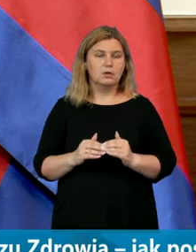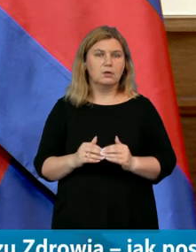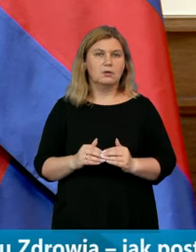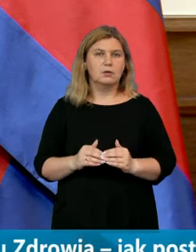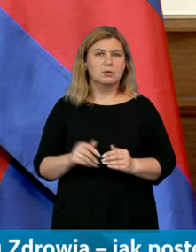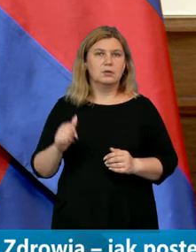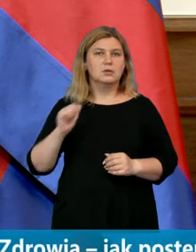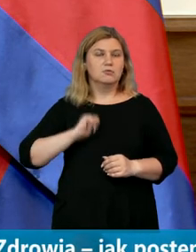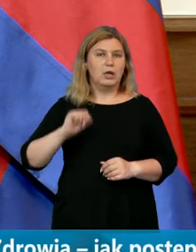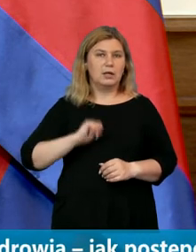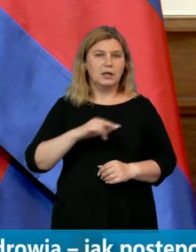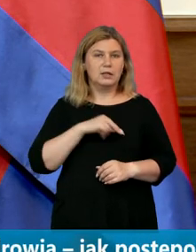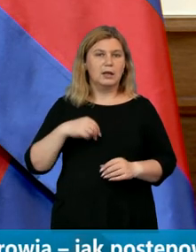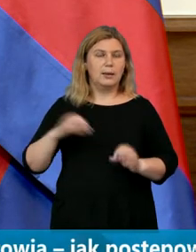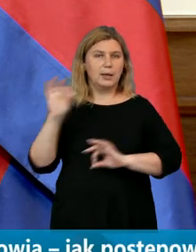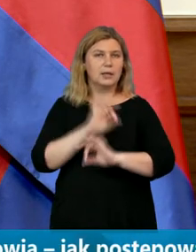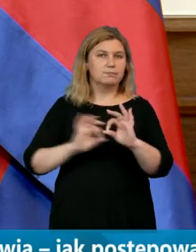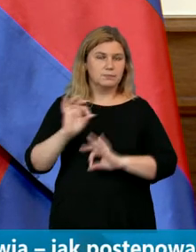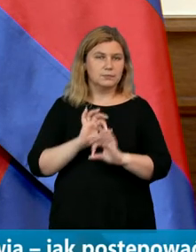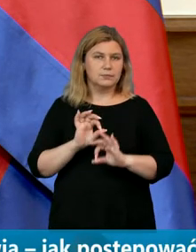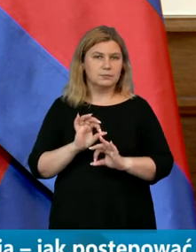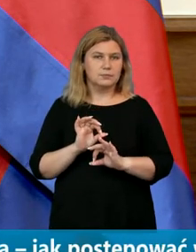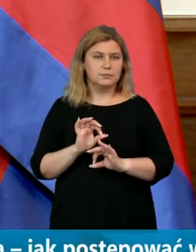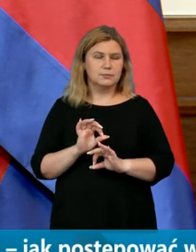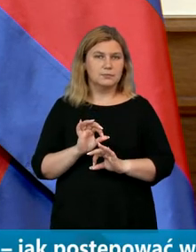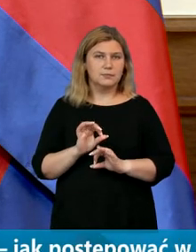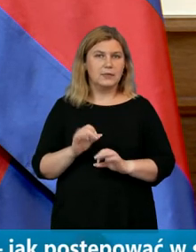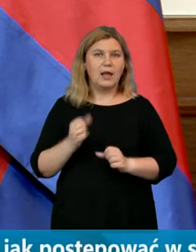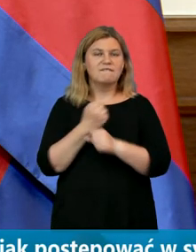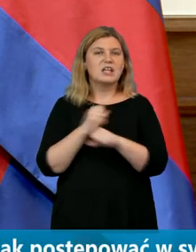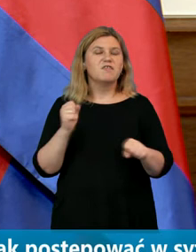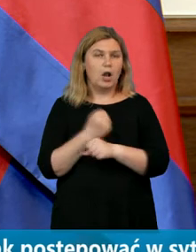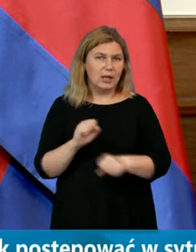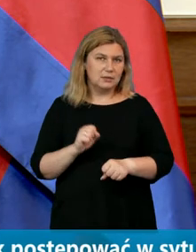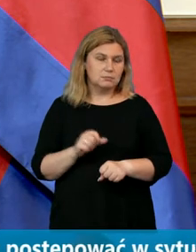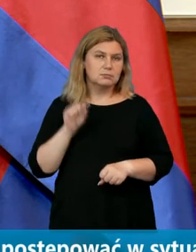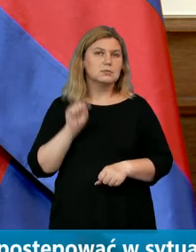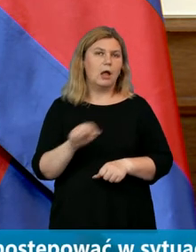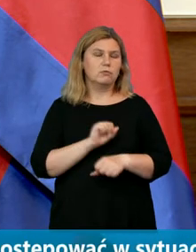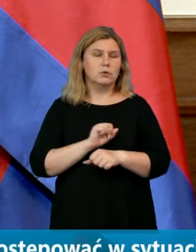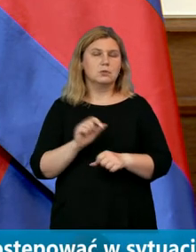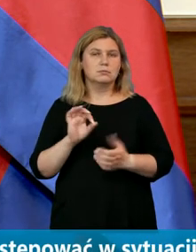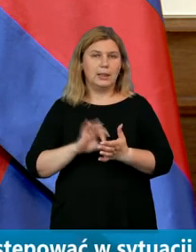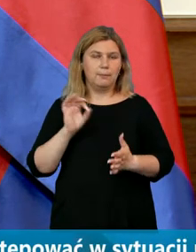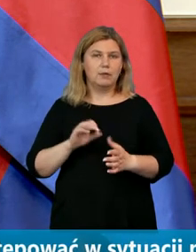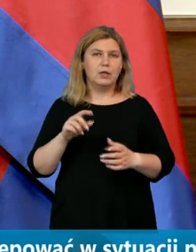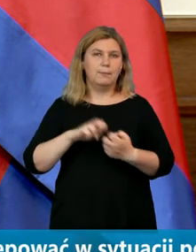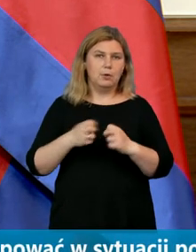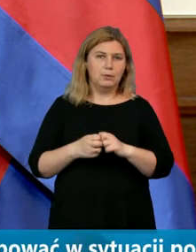Czeka nas modernizacja wyzwolenia, więc to na pewno też będzie oznaczało trochę